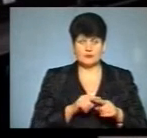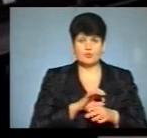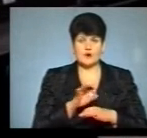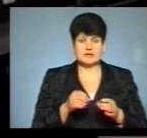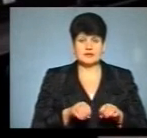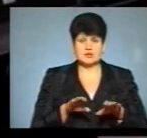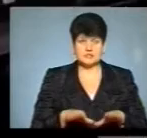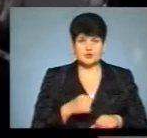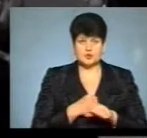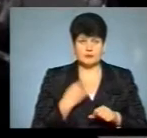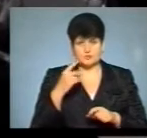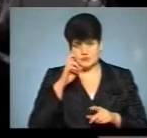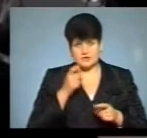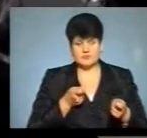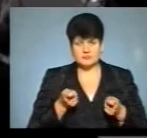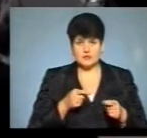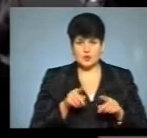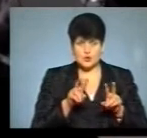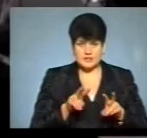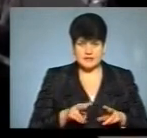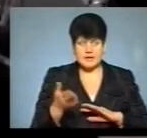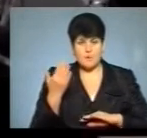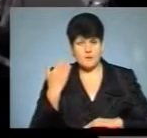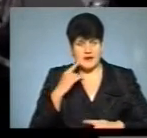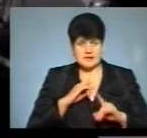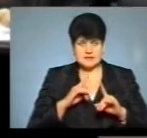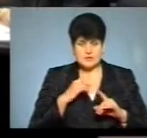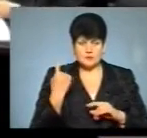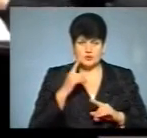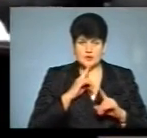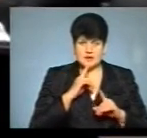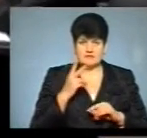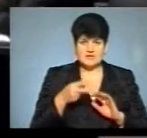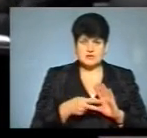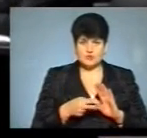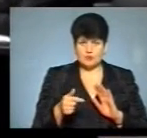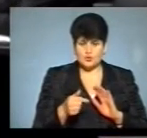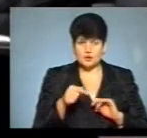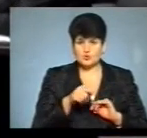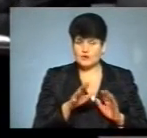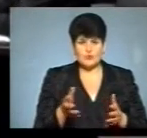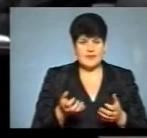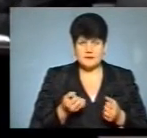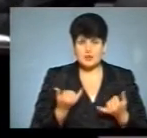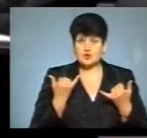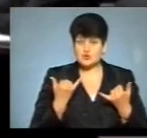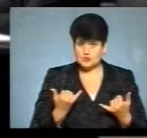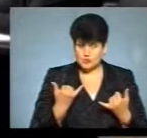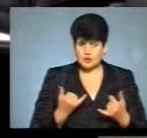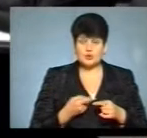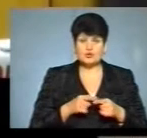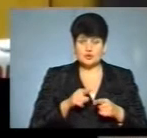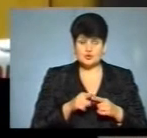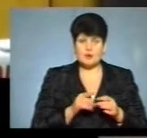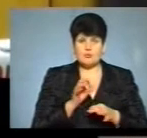рішення, розроблений облдержадміністрацією. Його розглядали на попередній сесії облради 27 грудня. Тоді його не прийняли. Сьогодні до цього проєкту